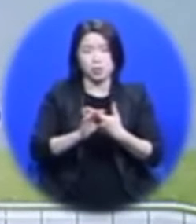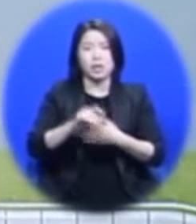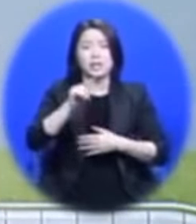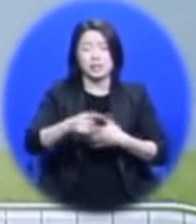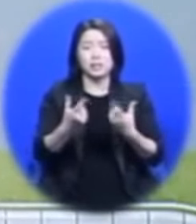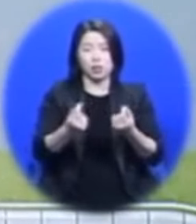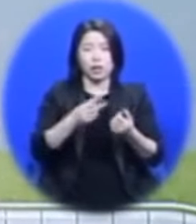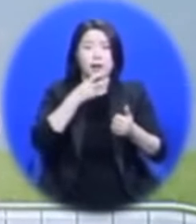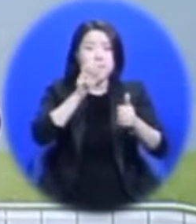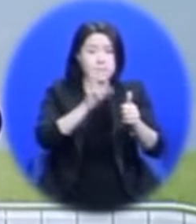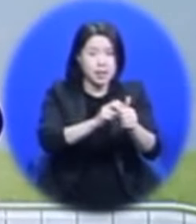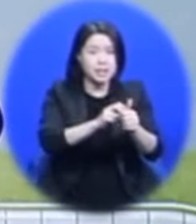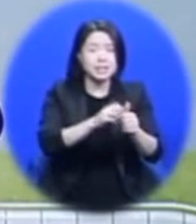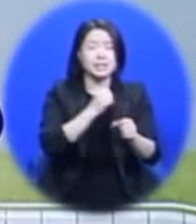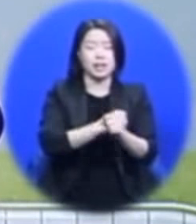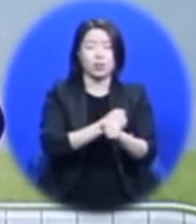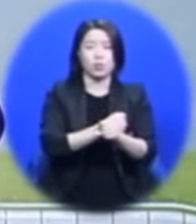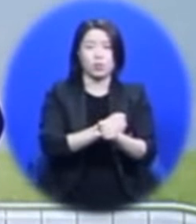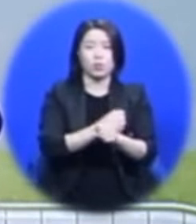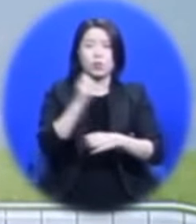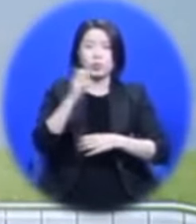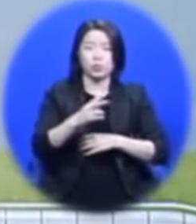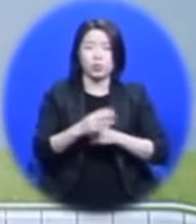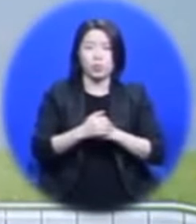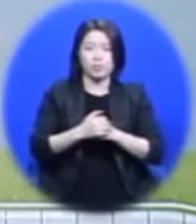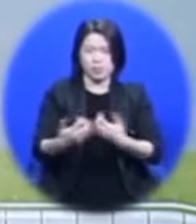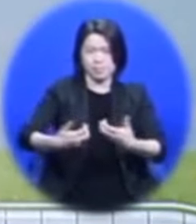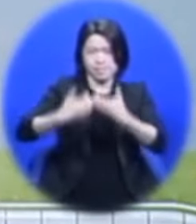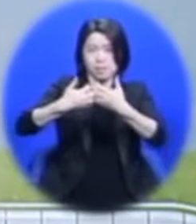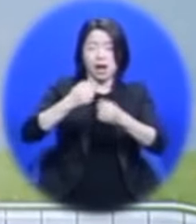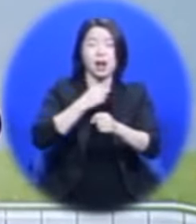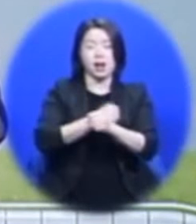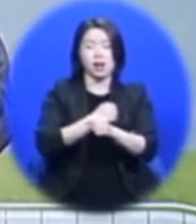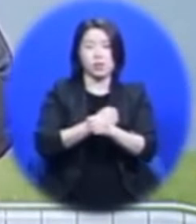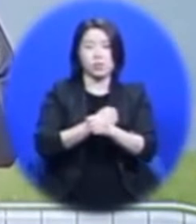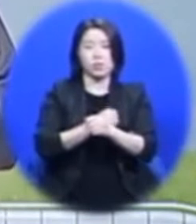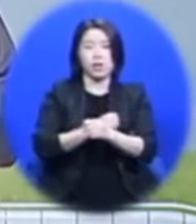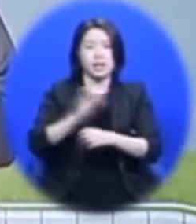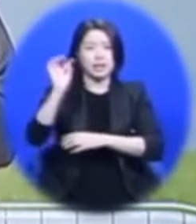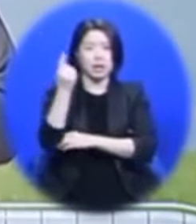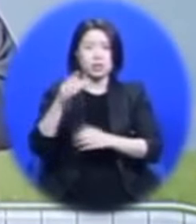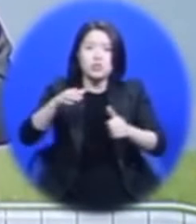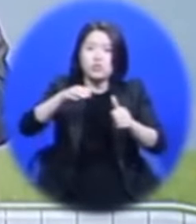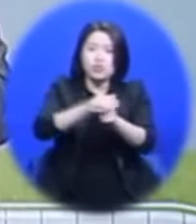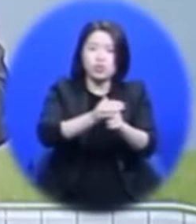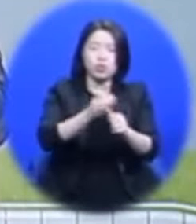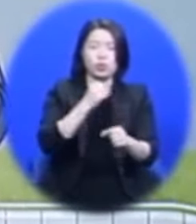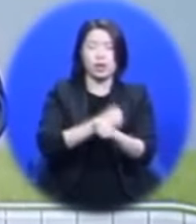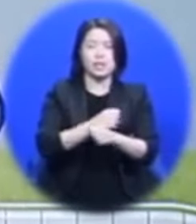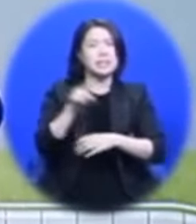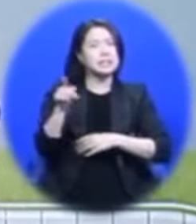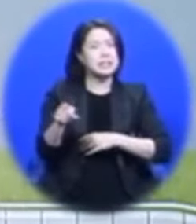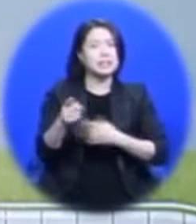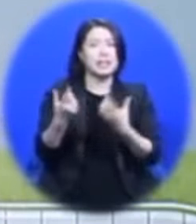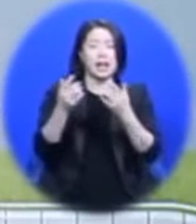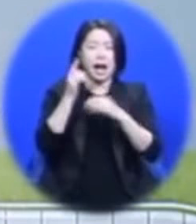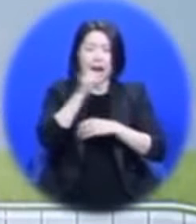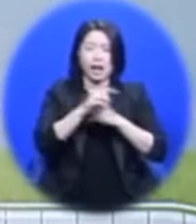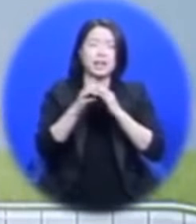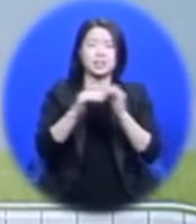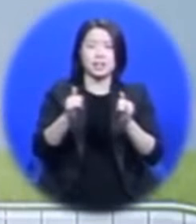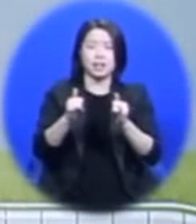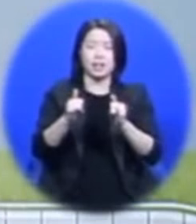그렇게 배신하고 그리고 반란하고 다윗을 죽이려고 하는 그런 악한 사람들과